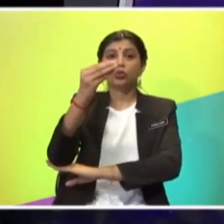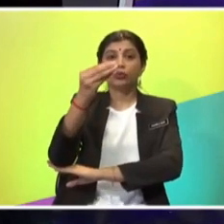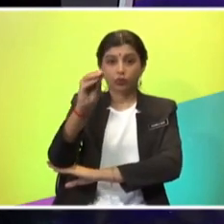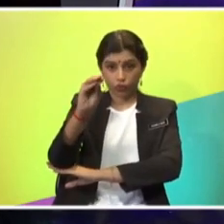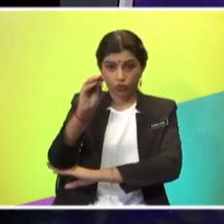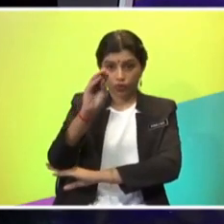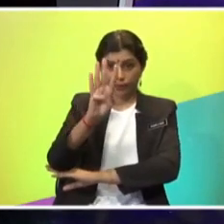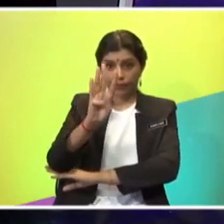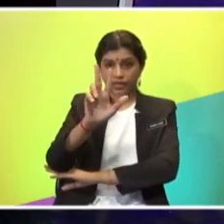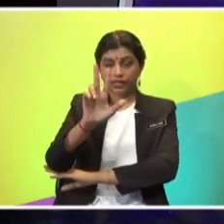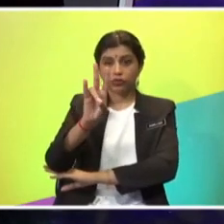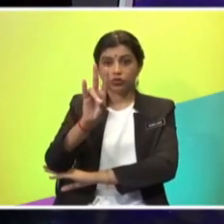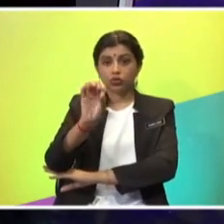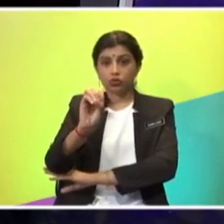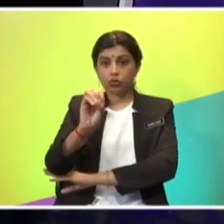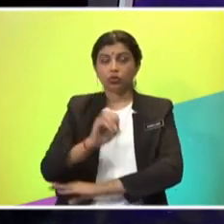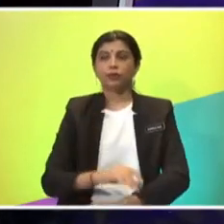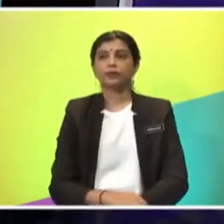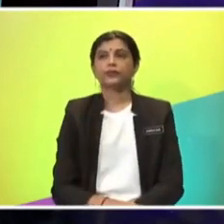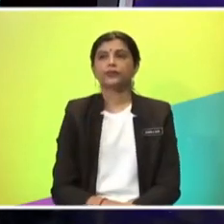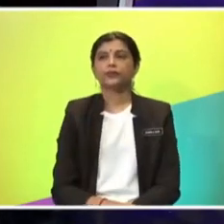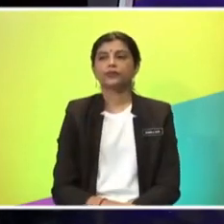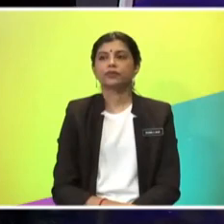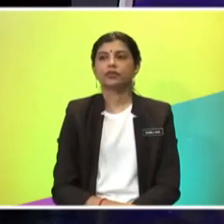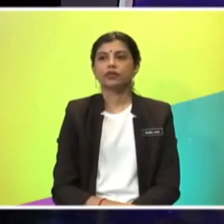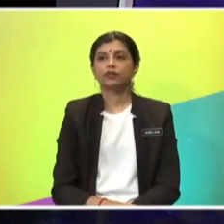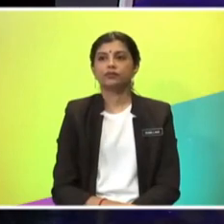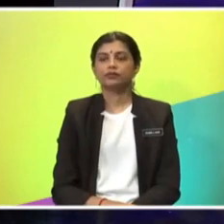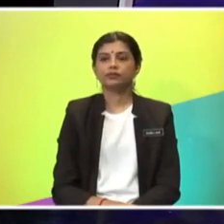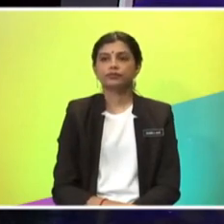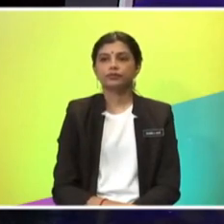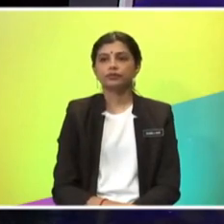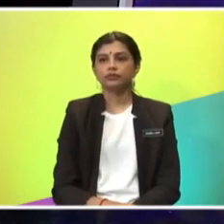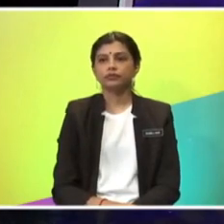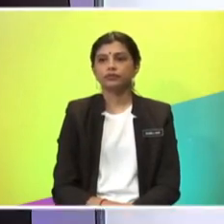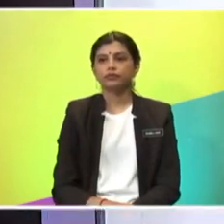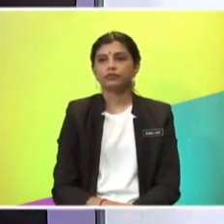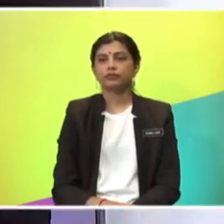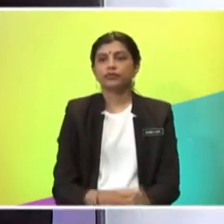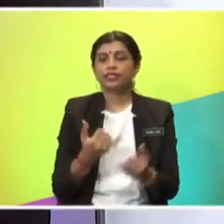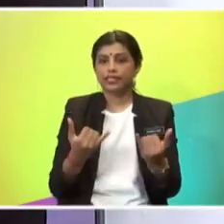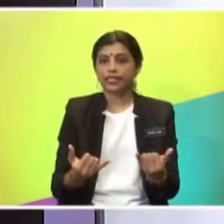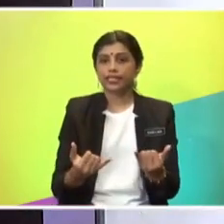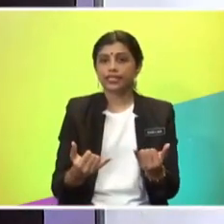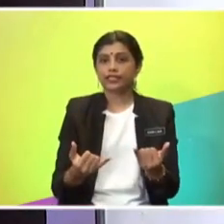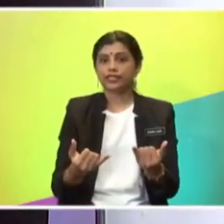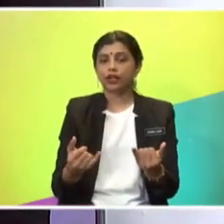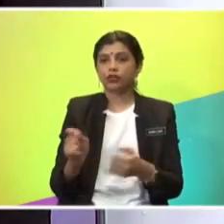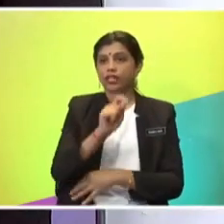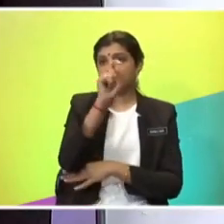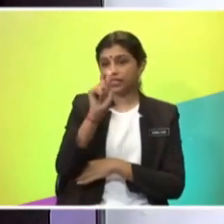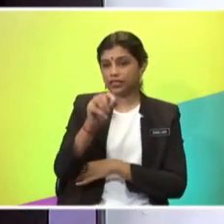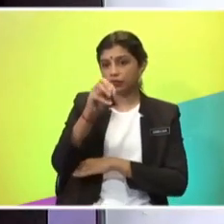RM4,370. InsyaAllah. Baik, cikgu. Okey, seterusnya cikgu nak minta murid-murid